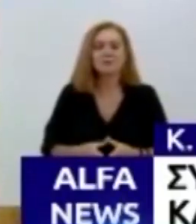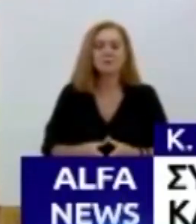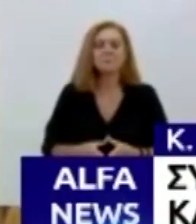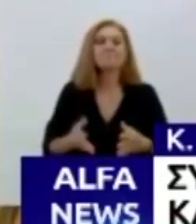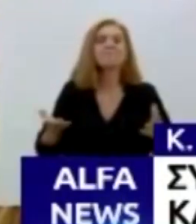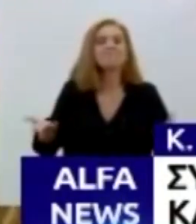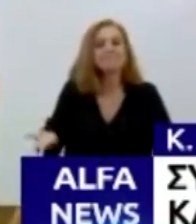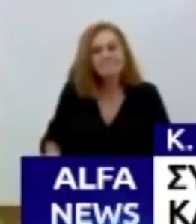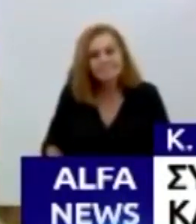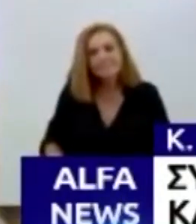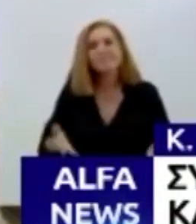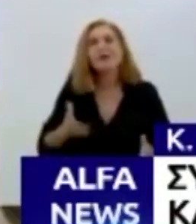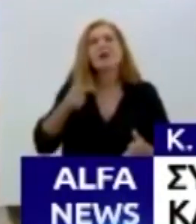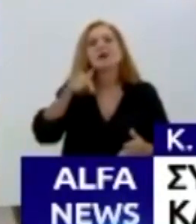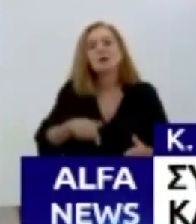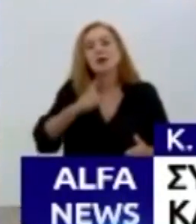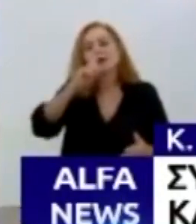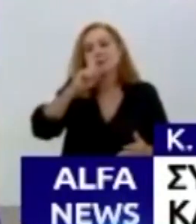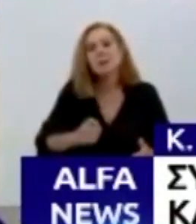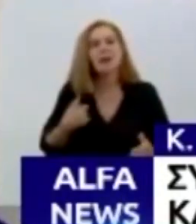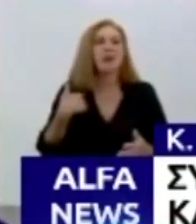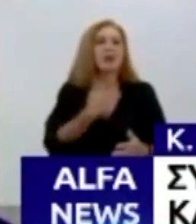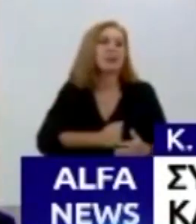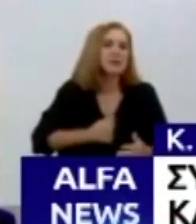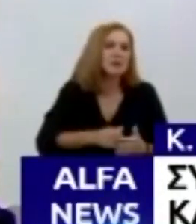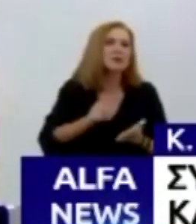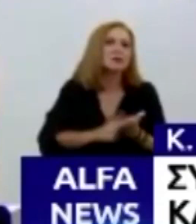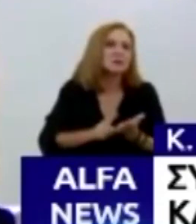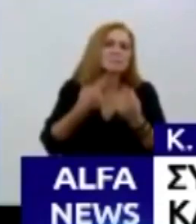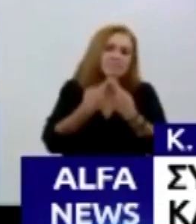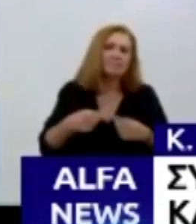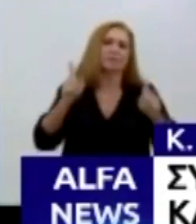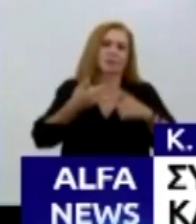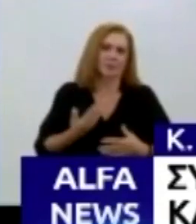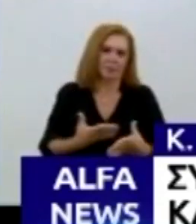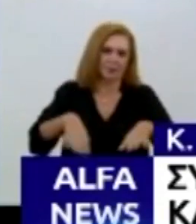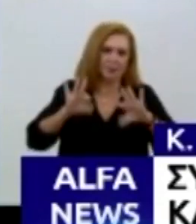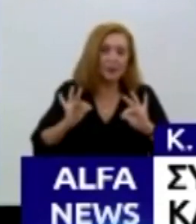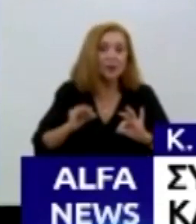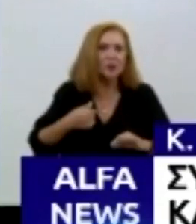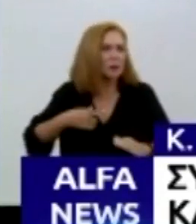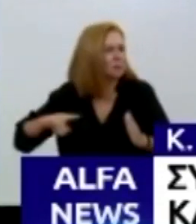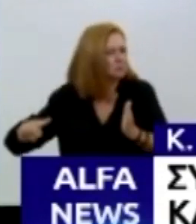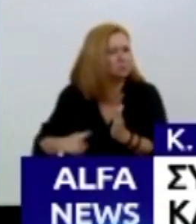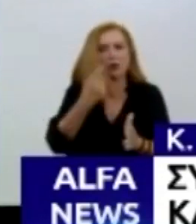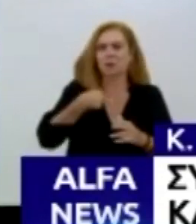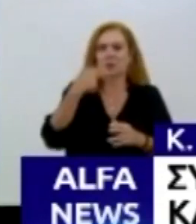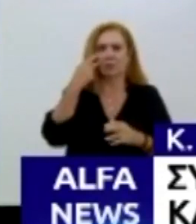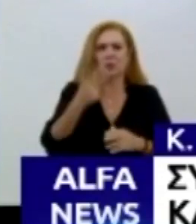Τα δεδομένα, ωστόσο, με καλούν να ξεκινήσω εντελώς διαφορετικά. Από την πρωτοφανή δοκιμασία του